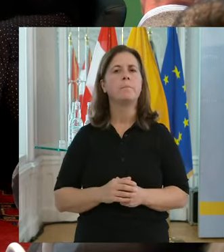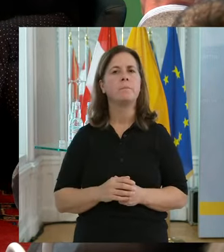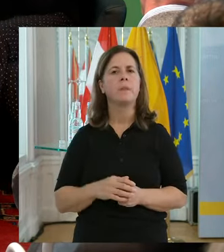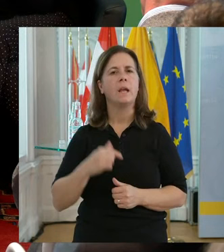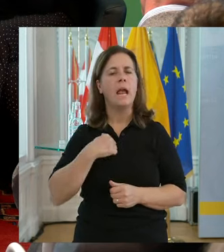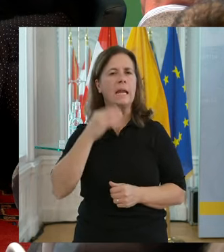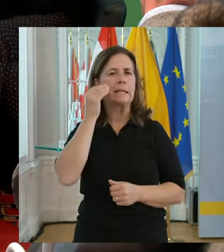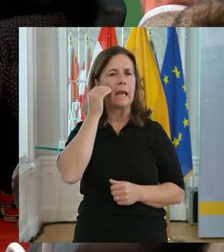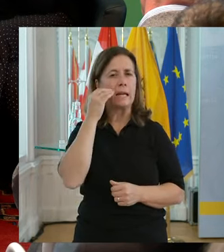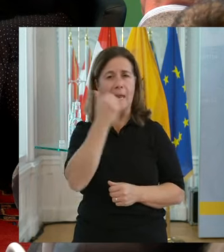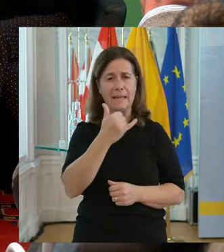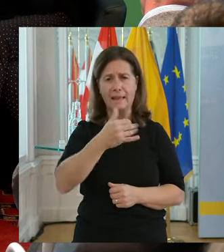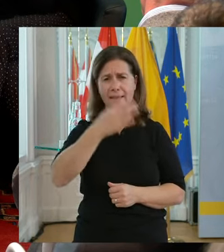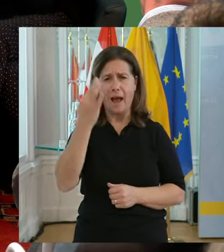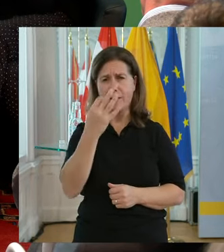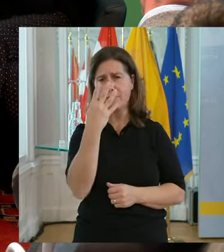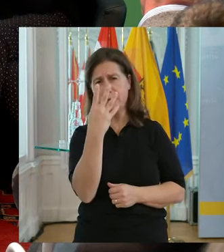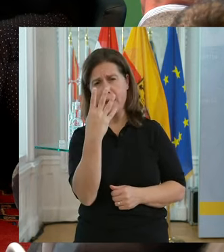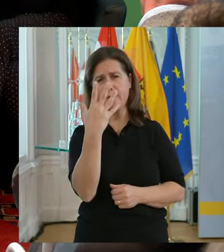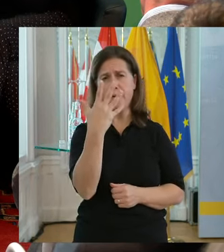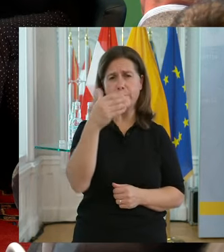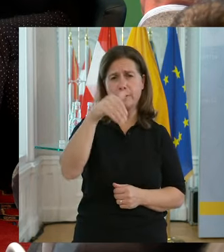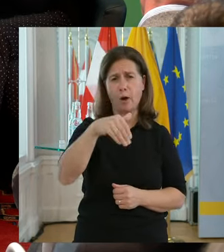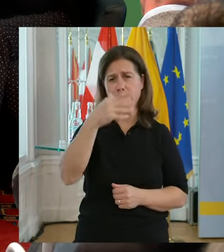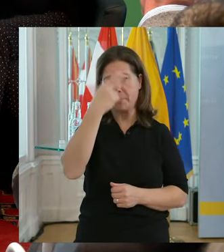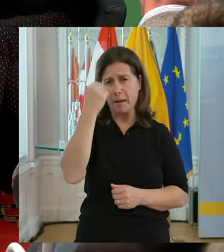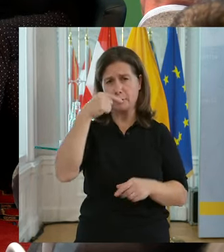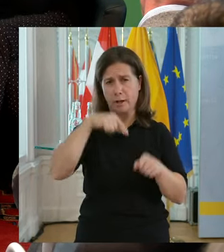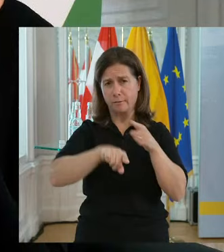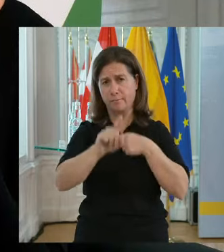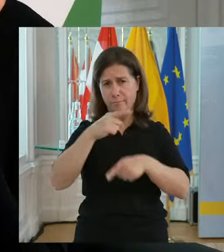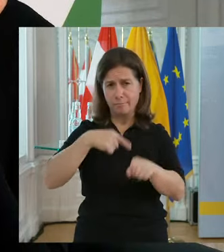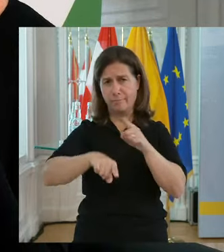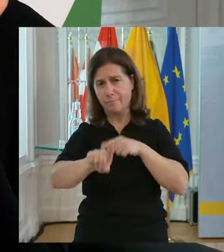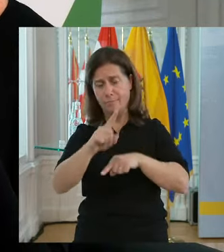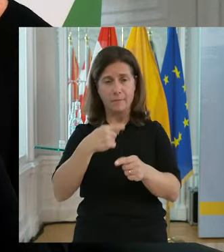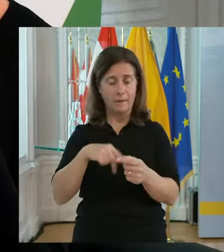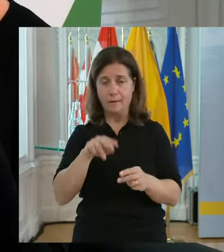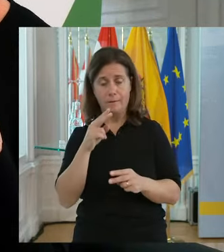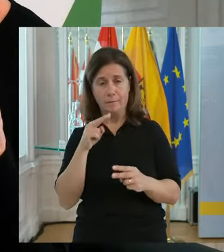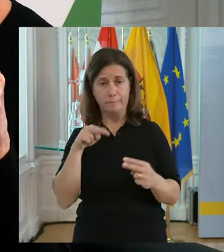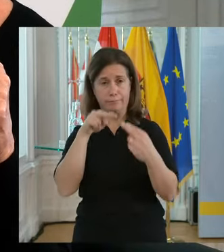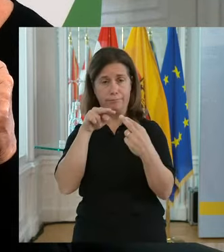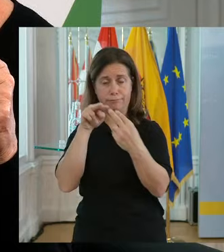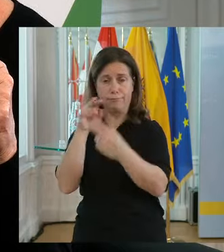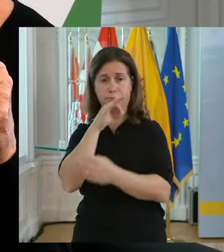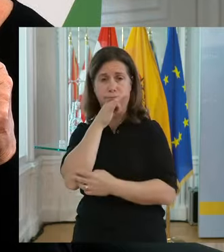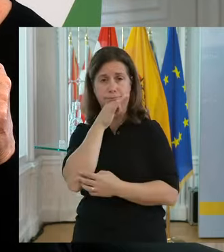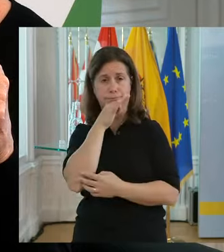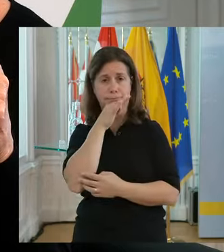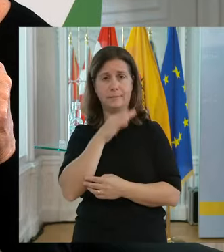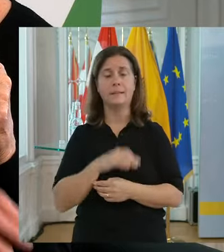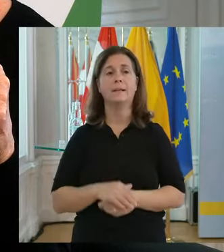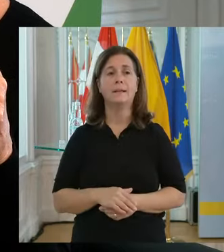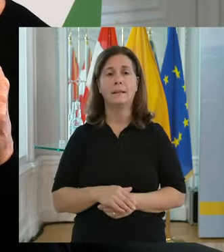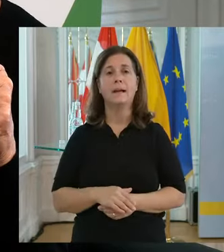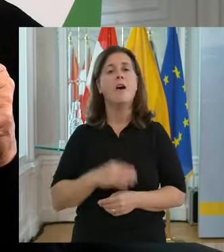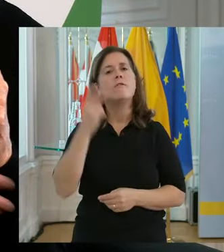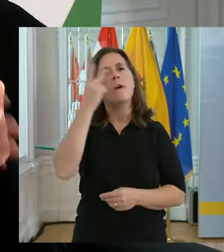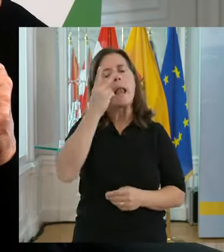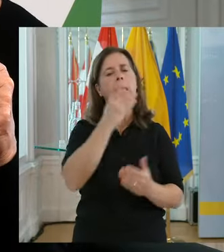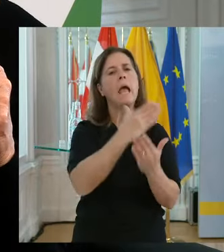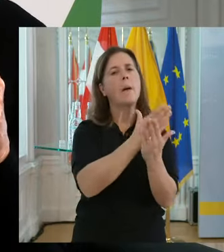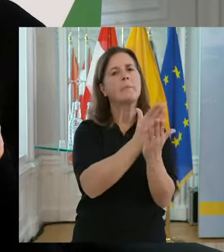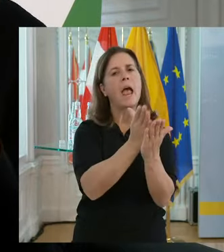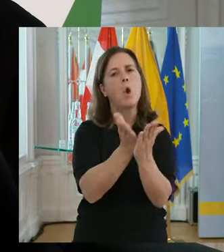bei uns gehen jeden Tag 4.000, 5.000 Menschen aus und ein. Das ist eine nicht überschaubare Menge. Natürlich sind die Abteilungen